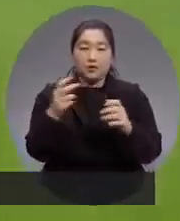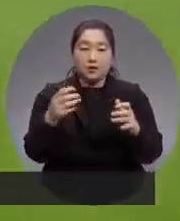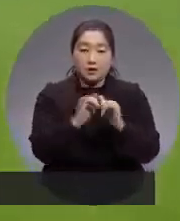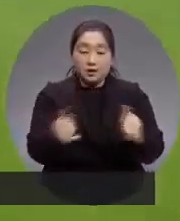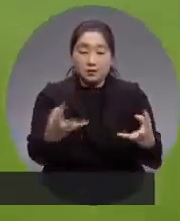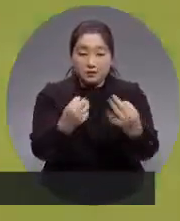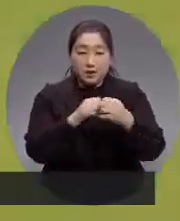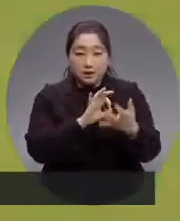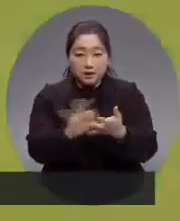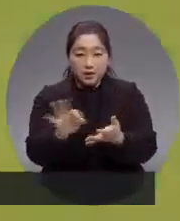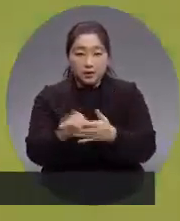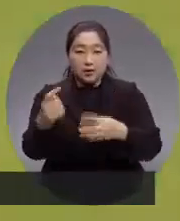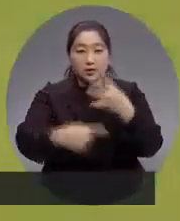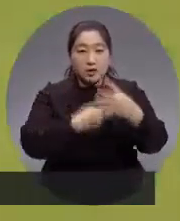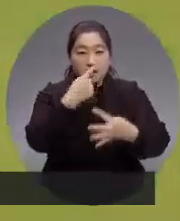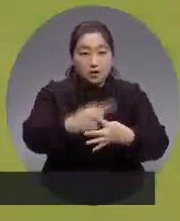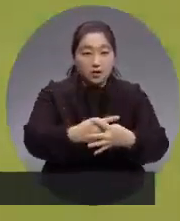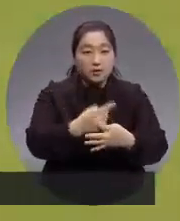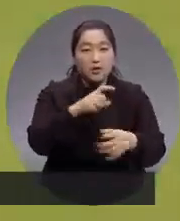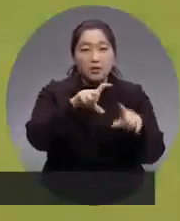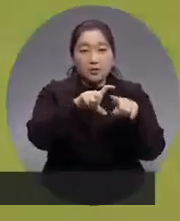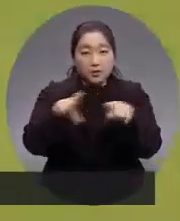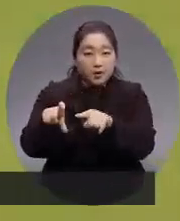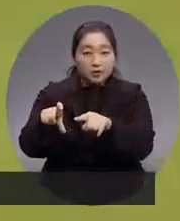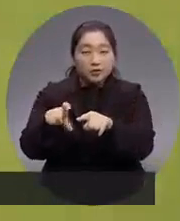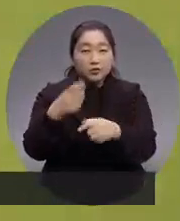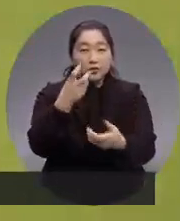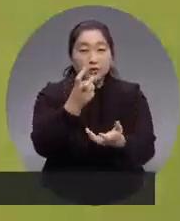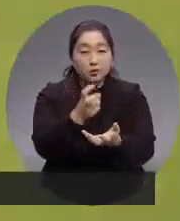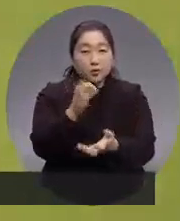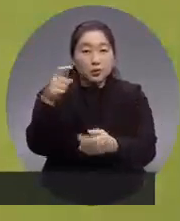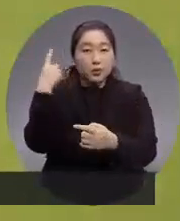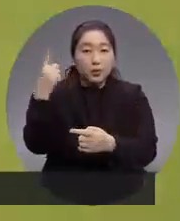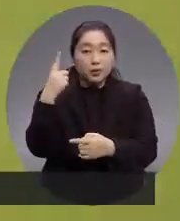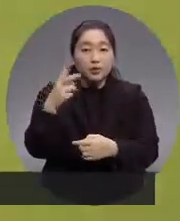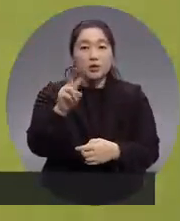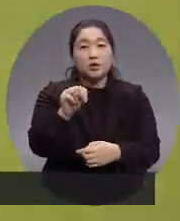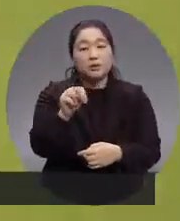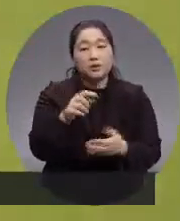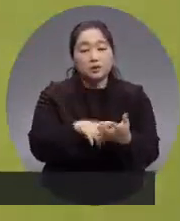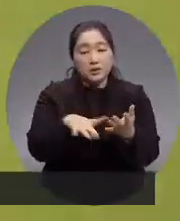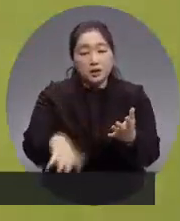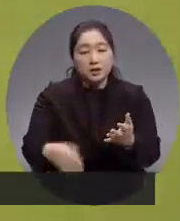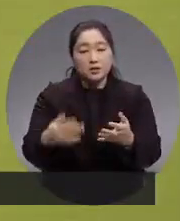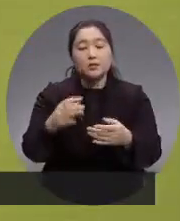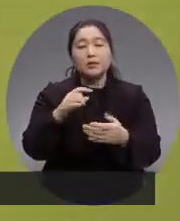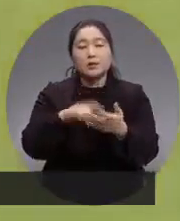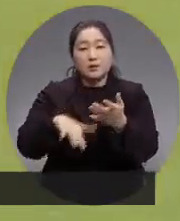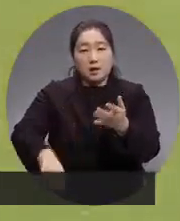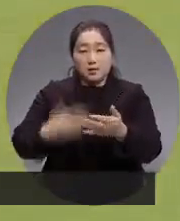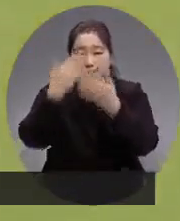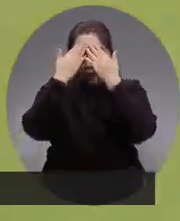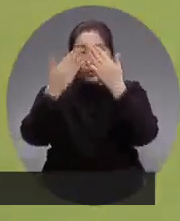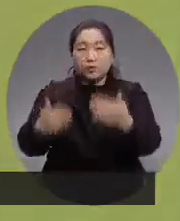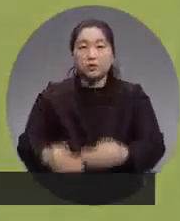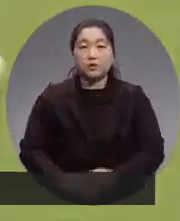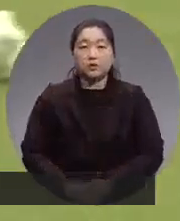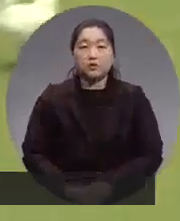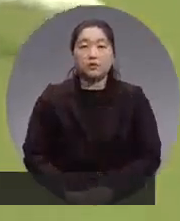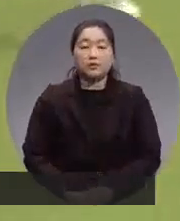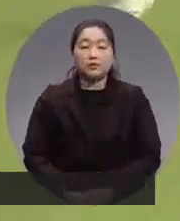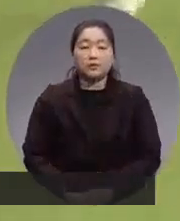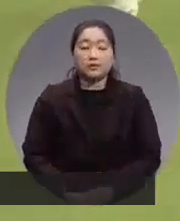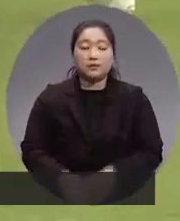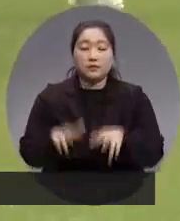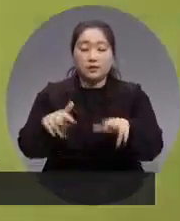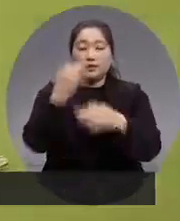정한 계절별 평균 요금을 따르는 대신 2만 원 상당의 세금과 재산세 감면 혜택을 받게 되는 것입니다.